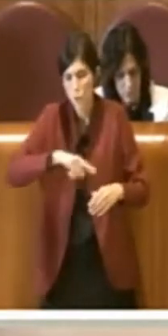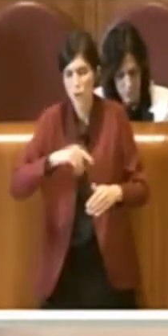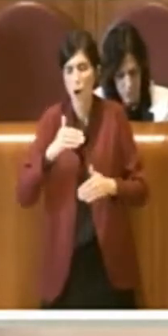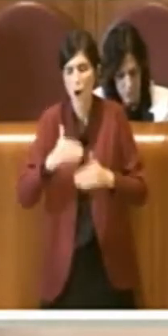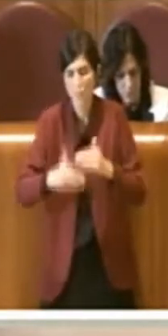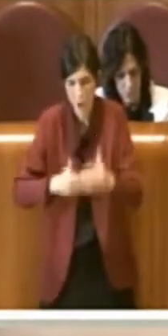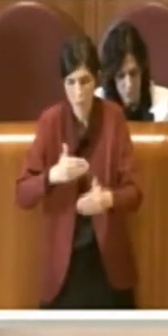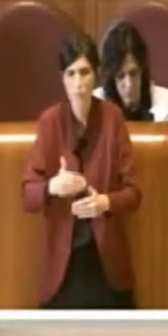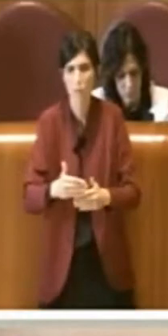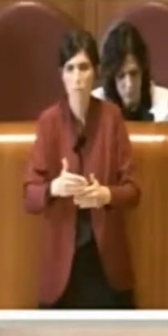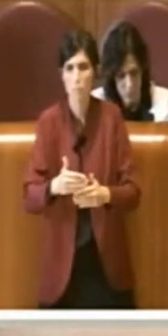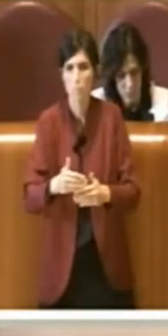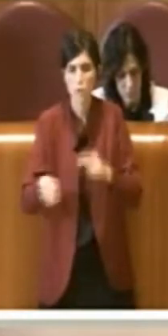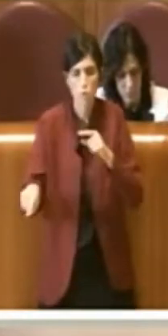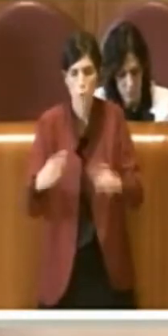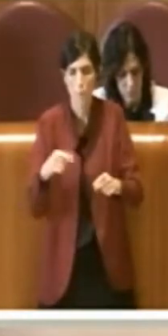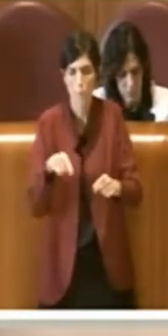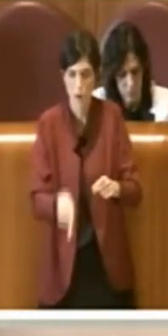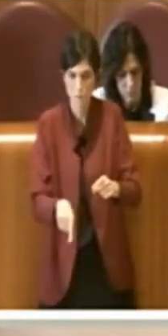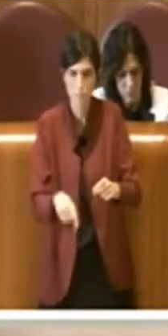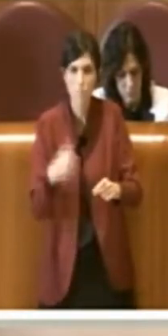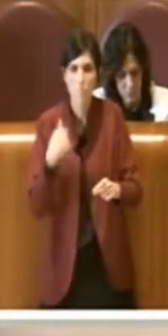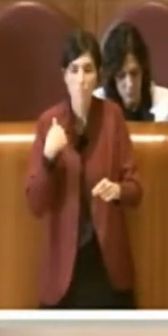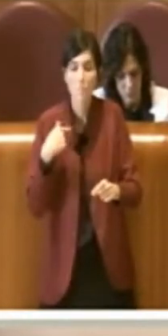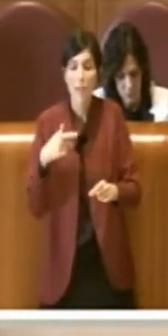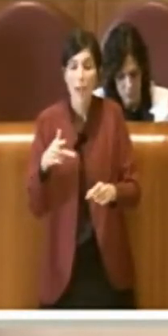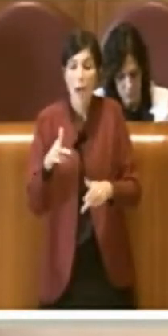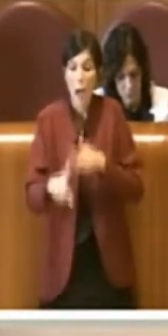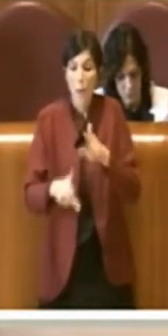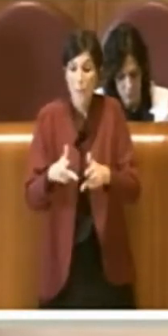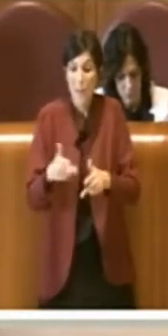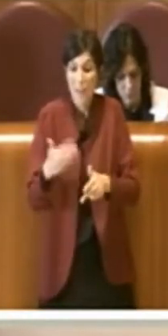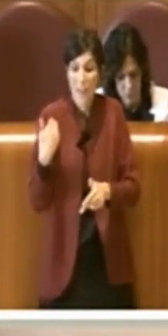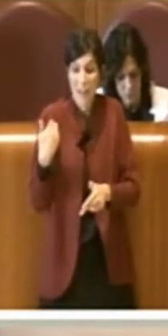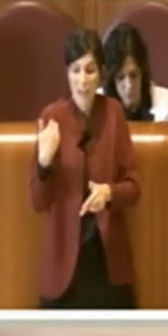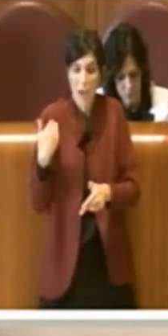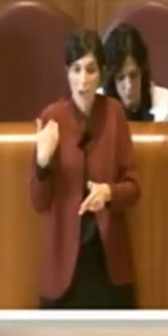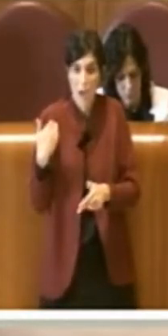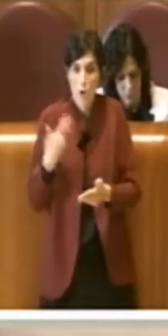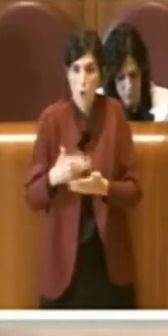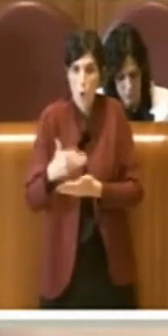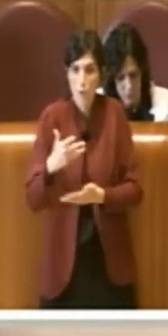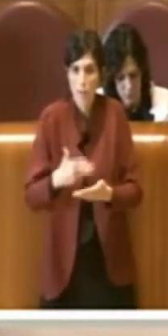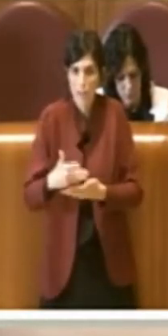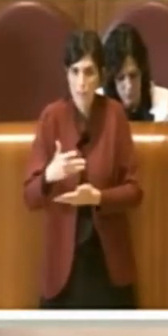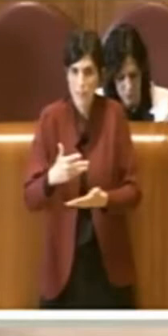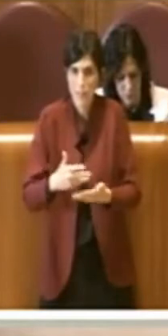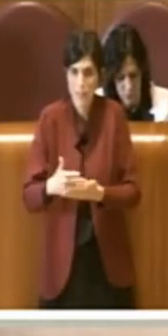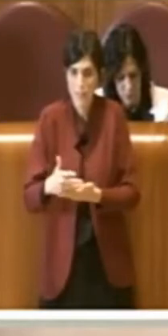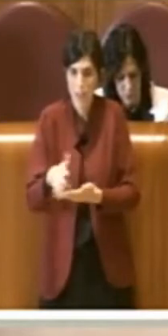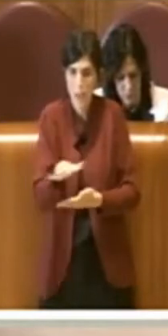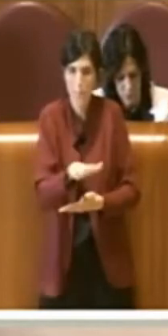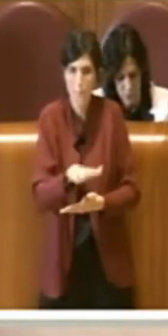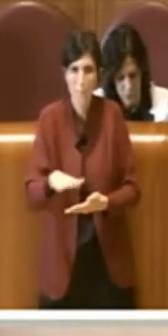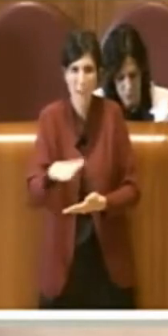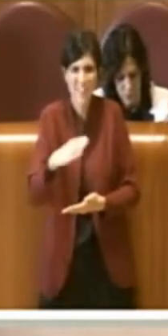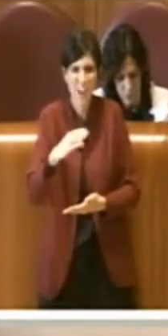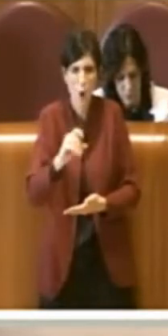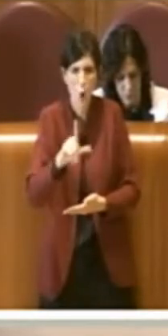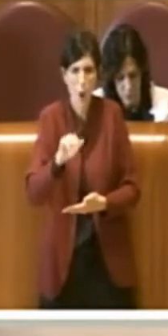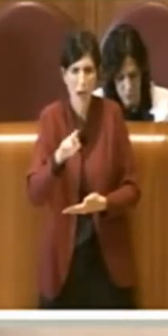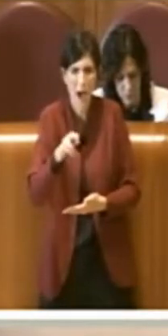aprile è arrivata la notizia che gli impianti di Colari andavano